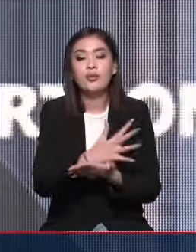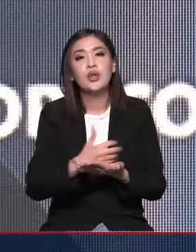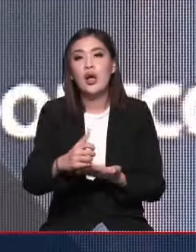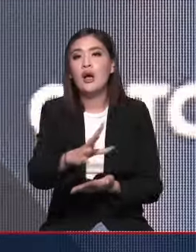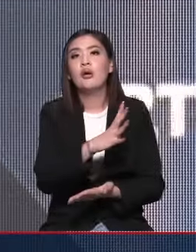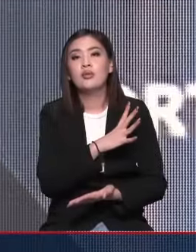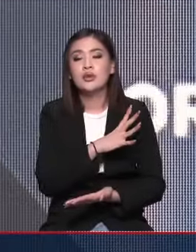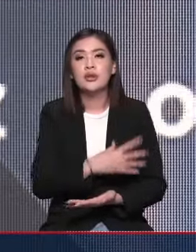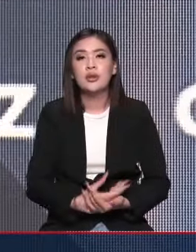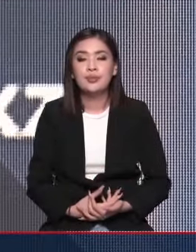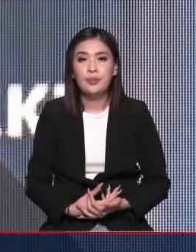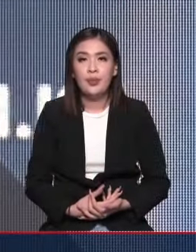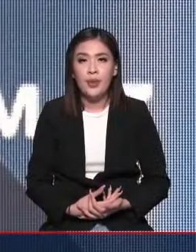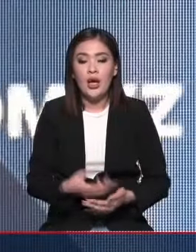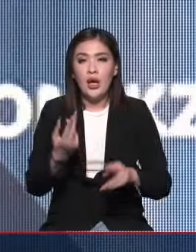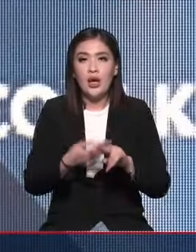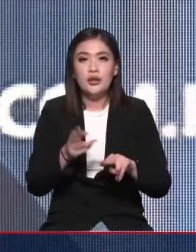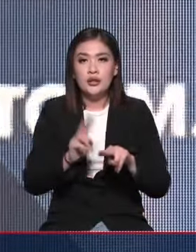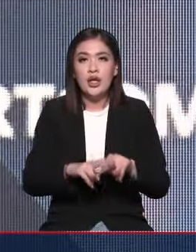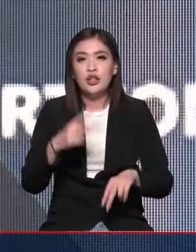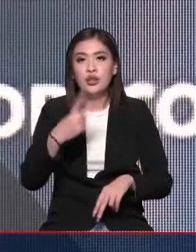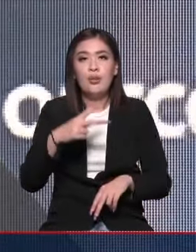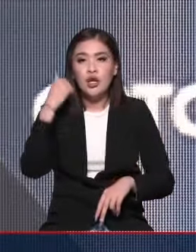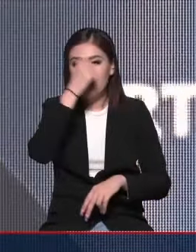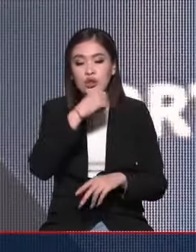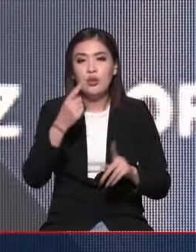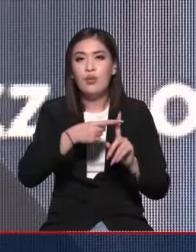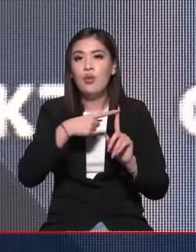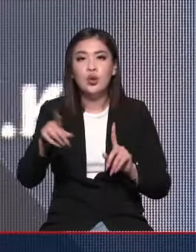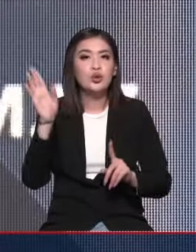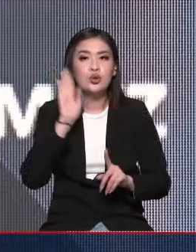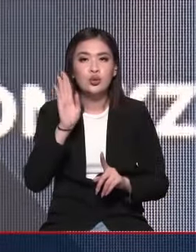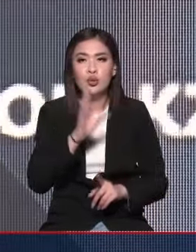өзендеріне жіберілді. Бұл көлдерде 20 жыл бойы су бармаған.